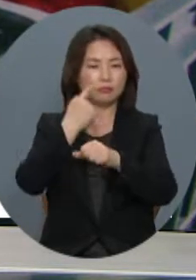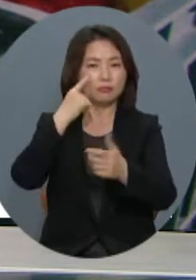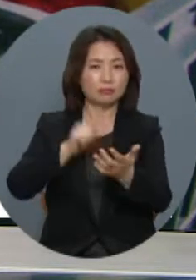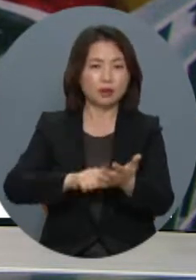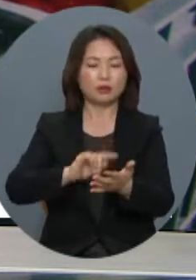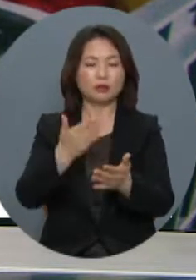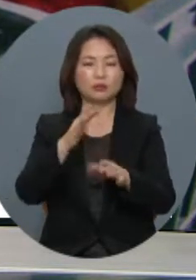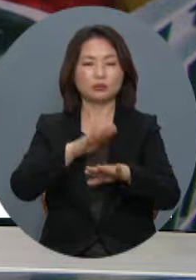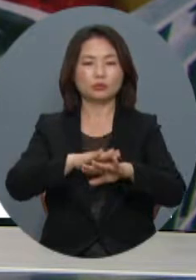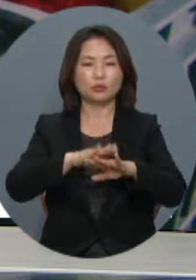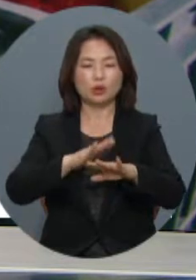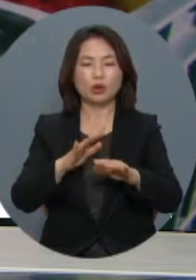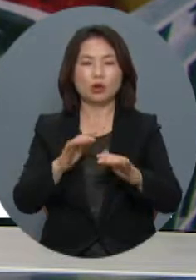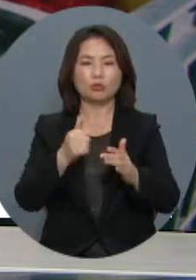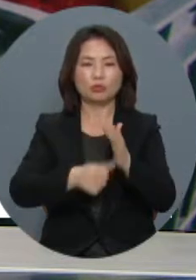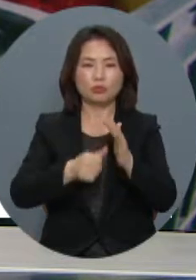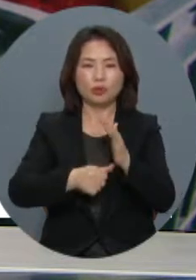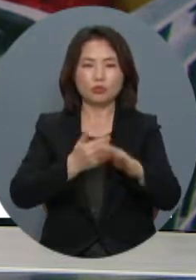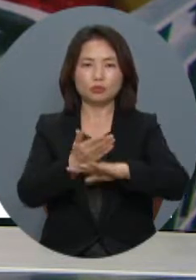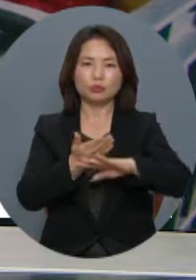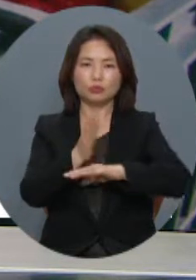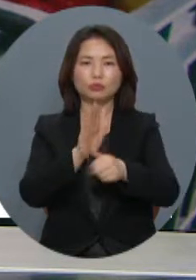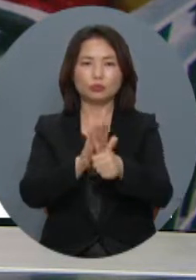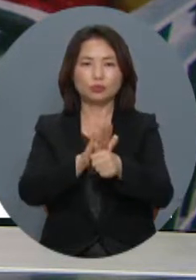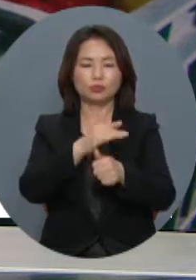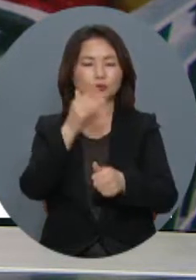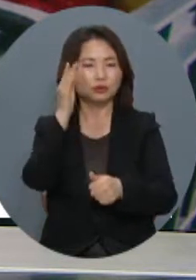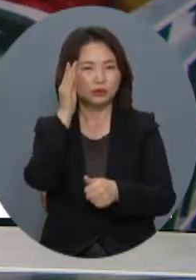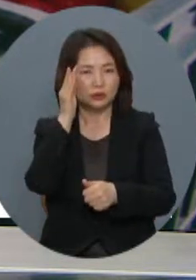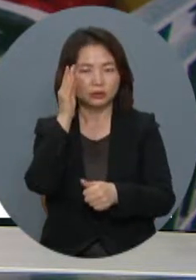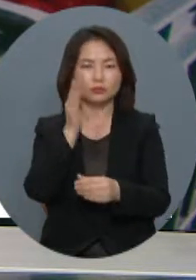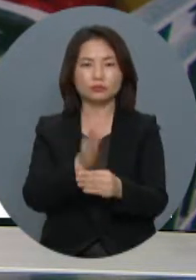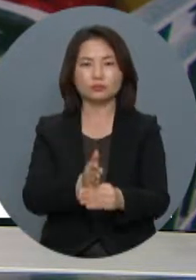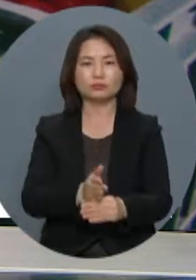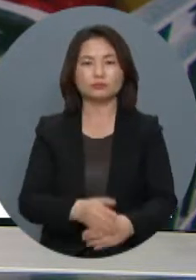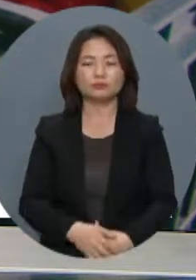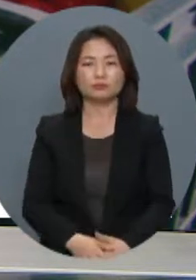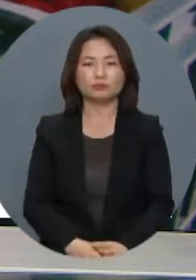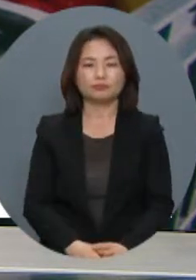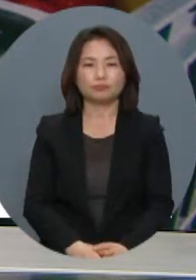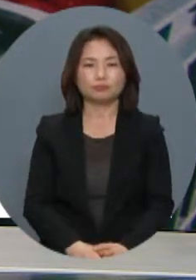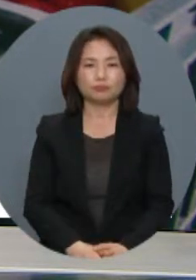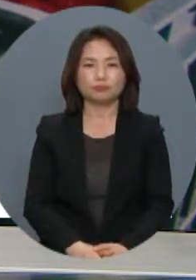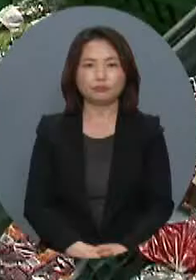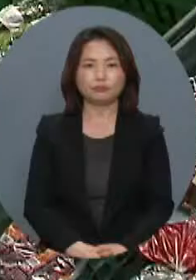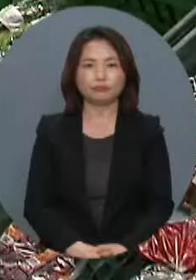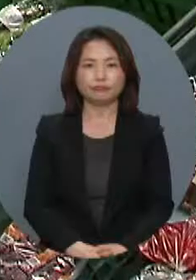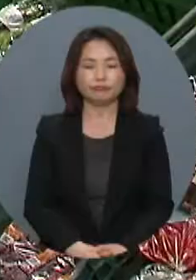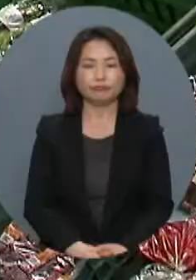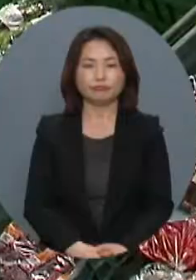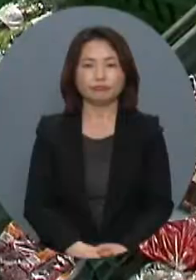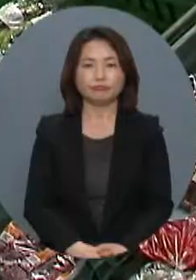개발되면서 농산물 유통과 수출에 도움이 될 것으로 기대됩니다. 보도에 김건엽 기자입니다.